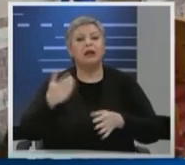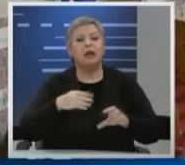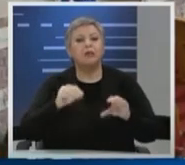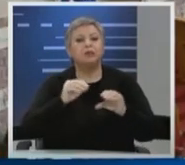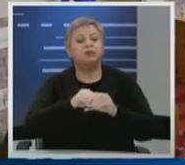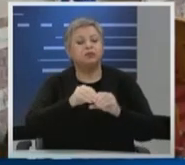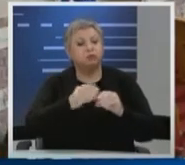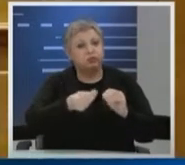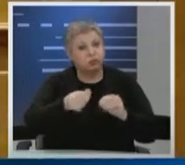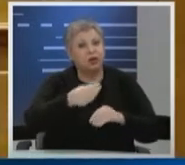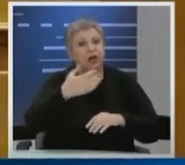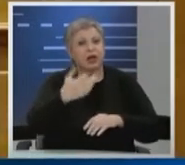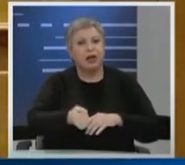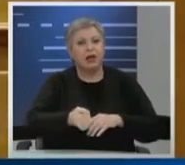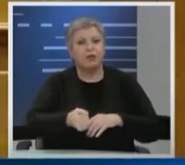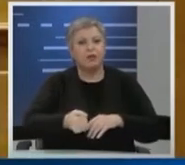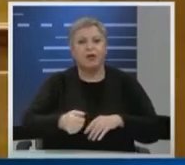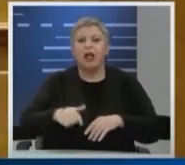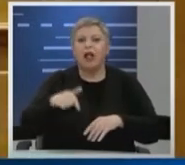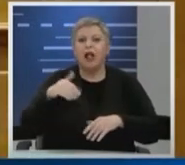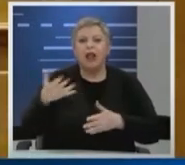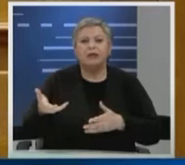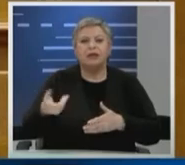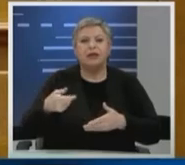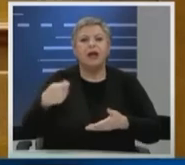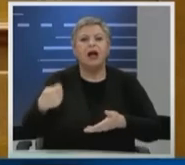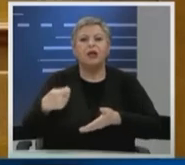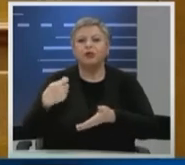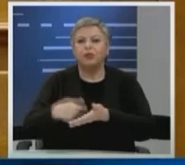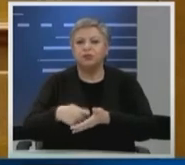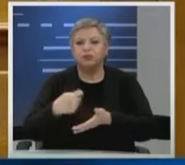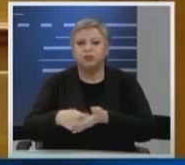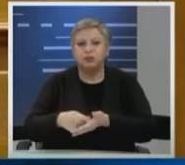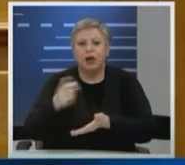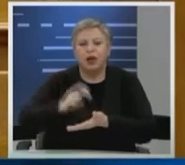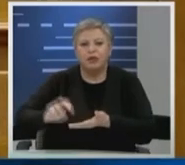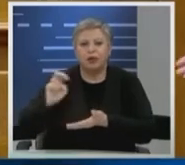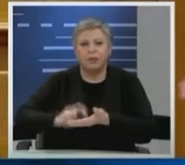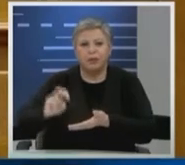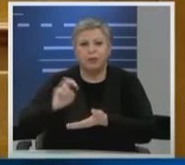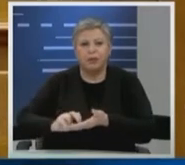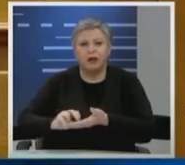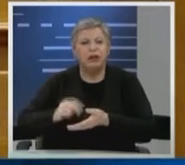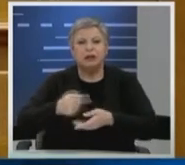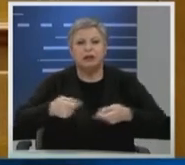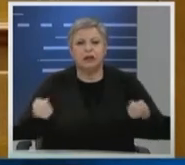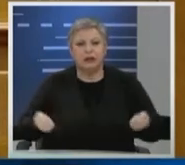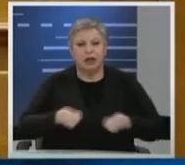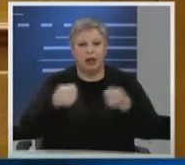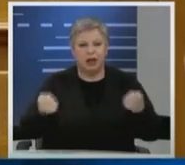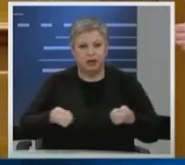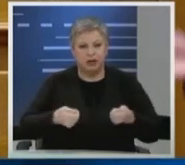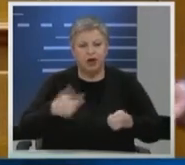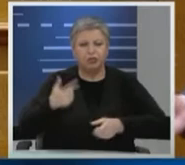λαϊκά νοικοκυριά για να μειώσει το φορολογικό συντελεστή για τα επιχειρηματικά κέρδη. Τι είναι αυτό, ταξική μεροληψία υπερπαϊνού,